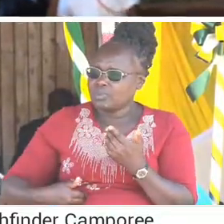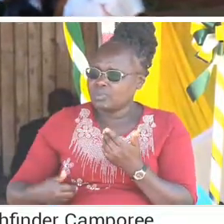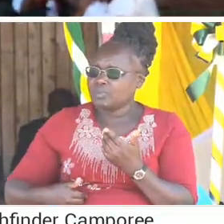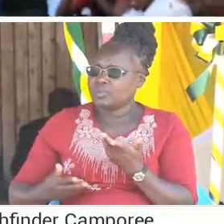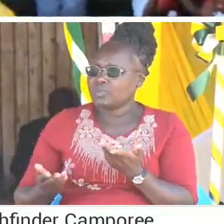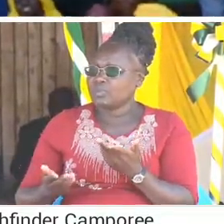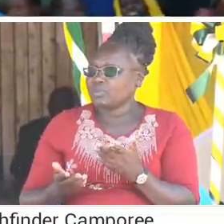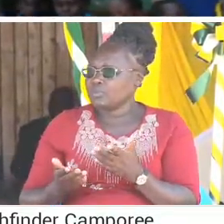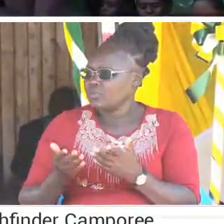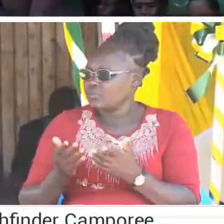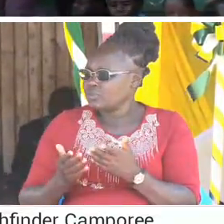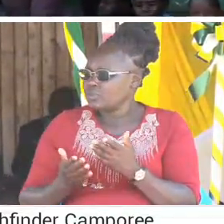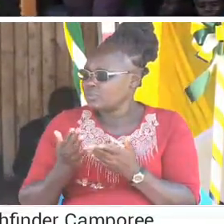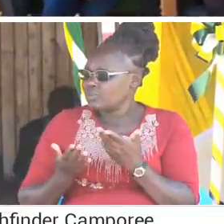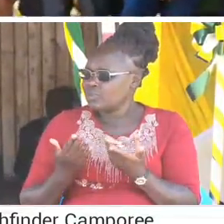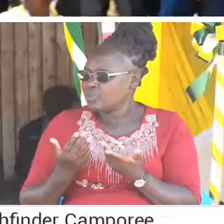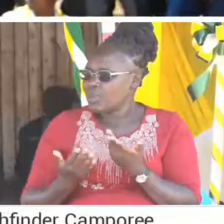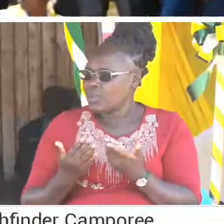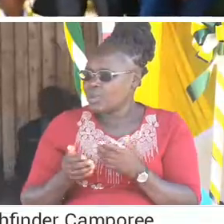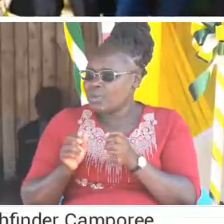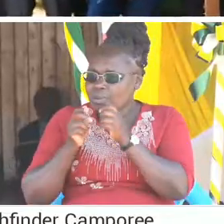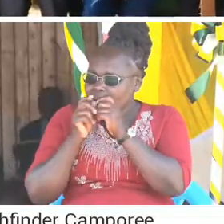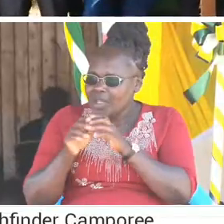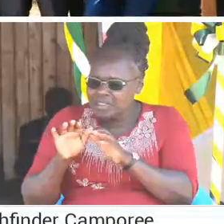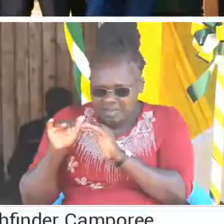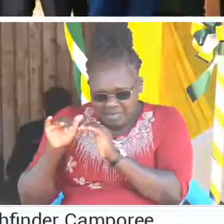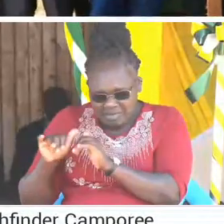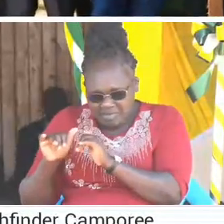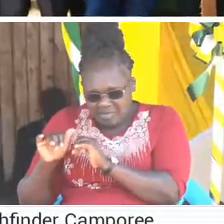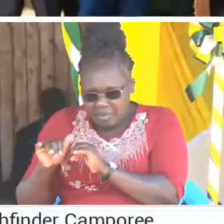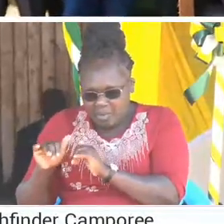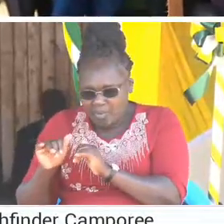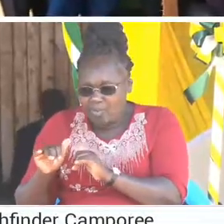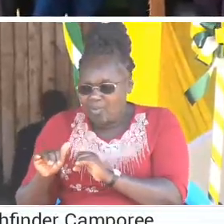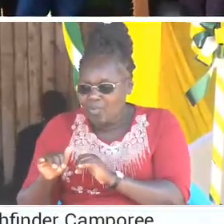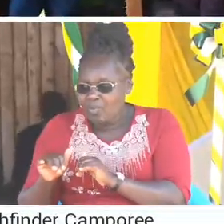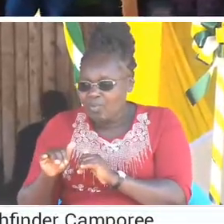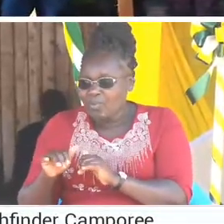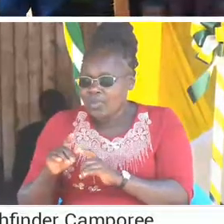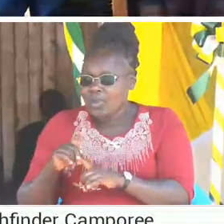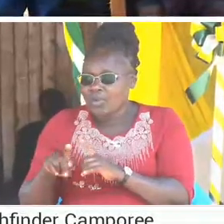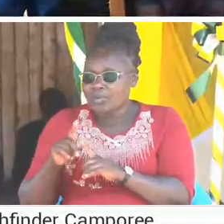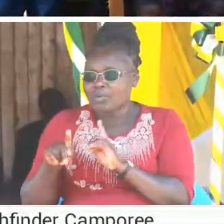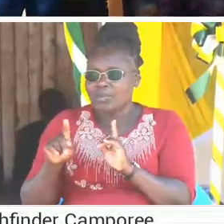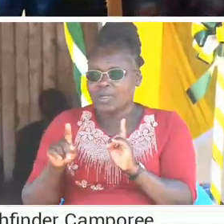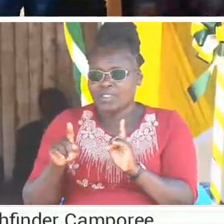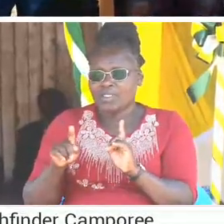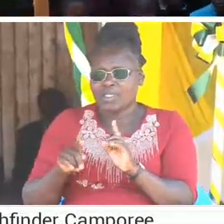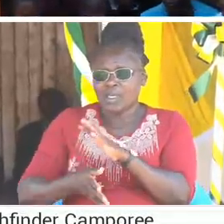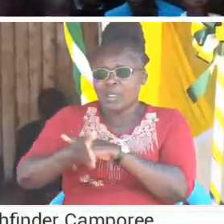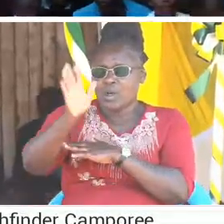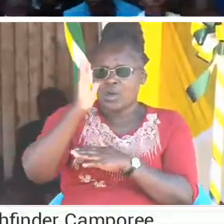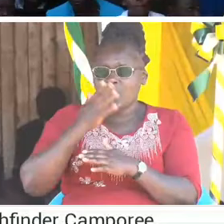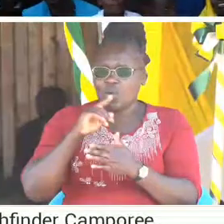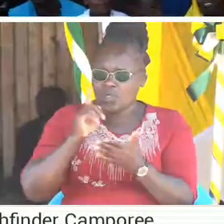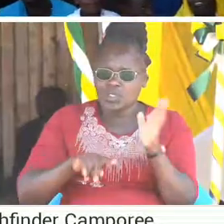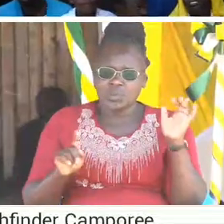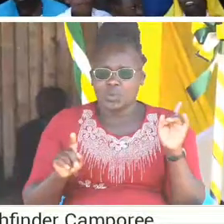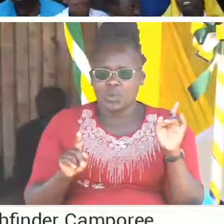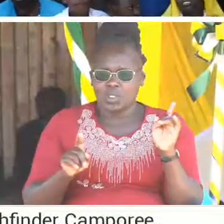maisha apati. Kumbe kuna mahali baraka yake imejificha. Lakini Bwana anataka tu usikie sauti yake na utii.